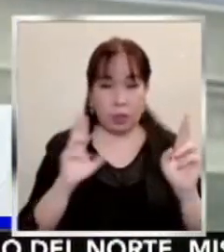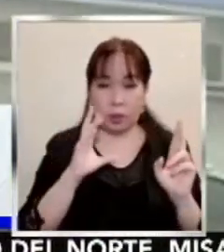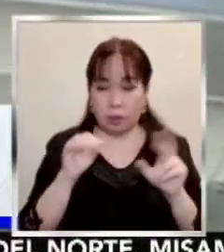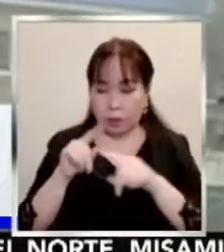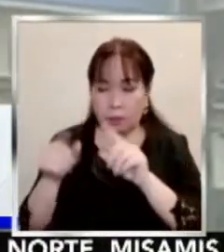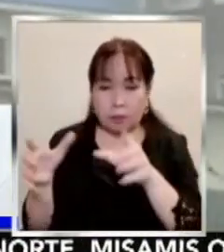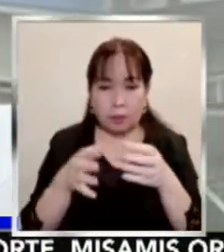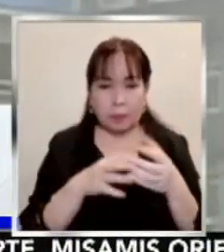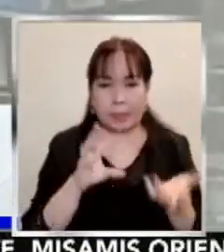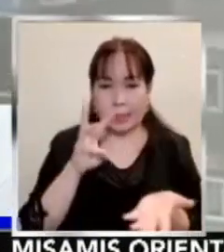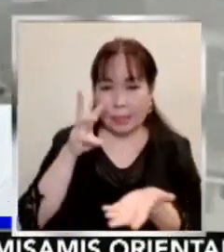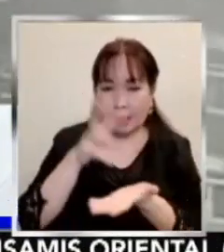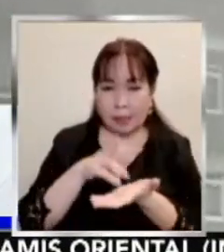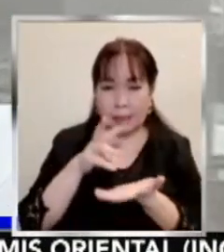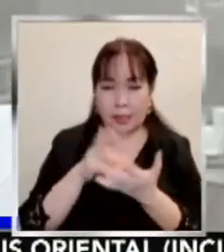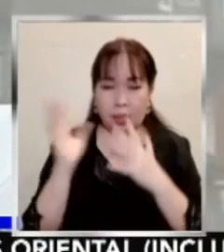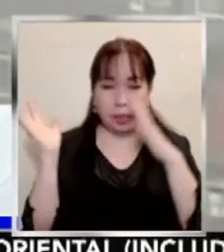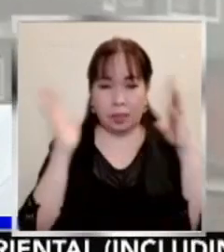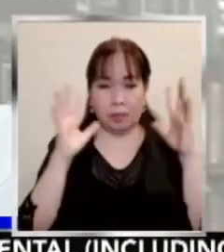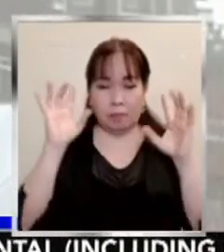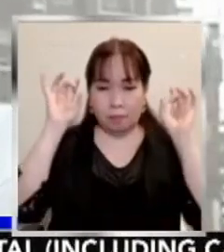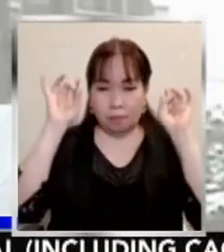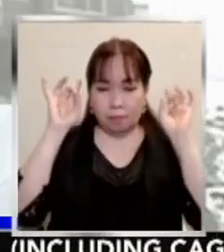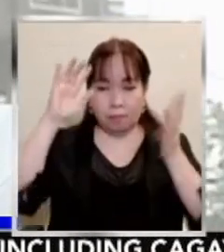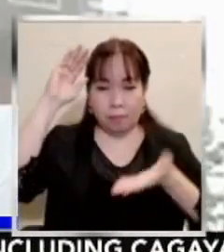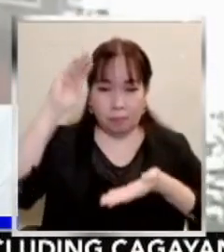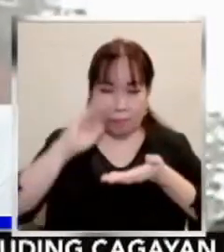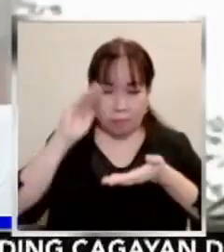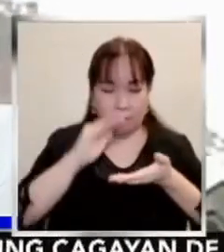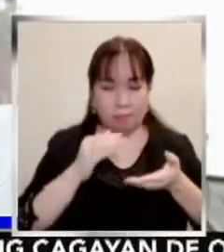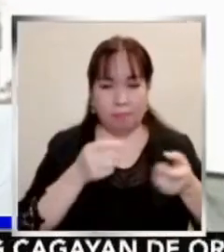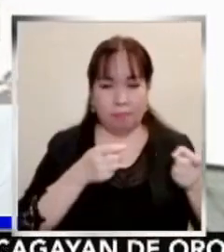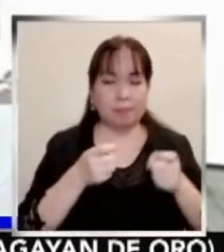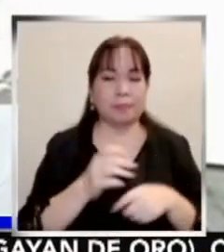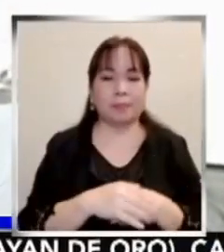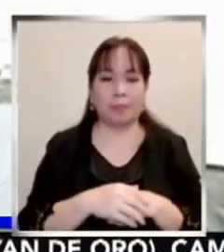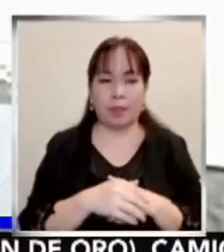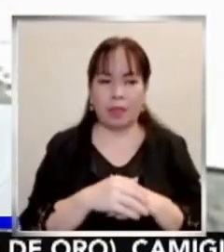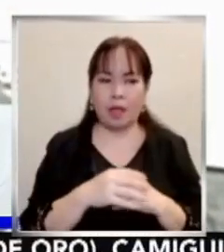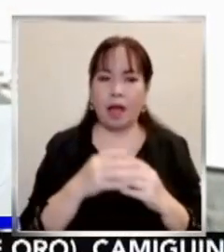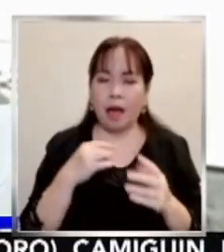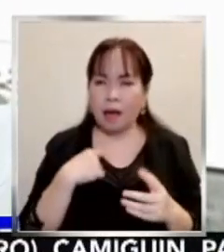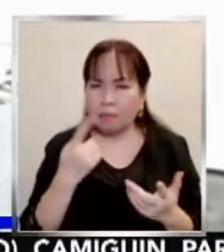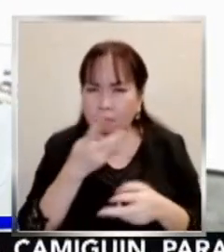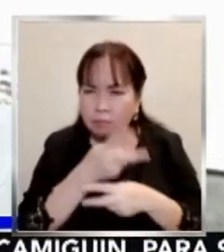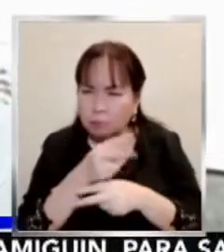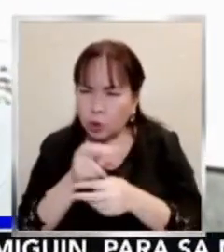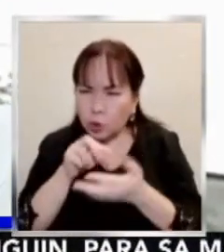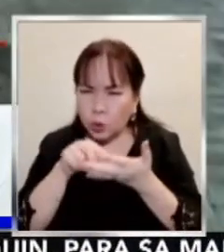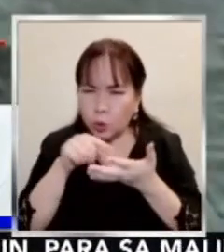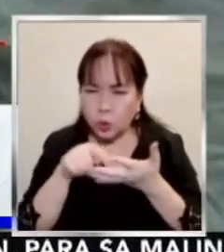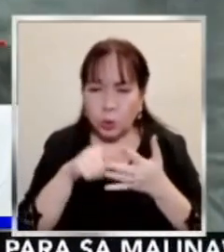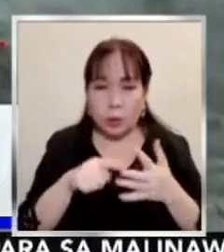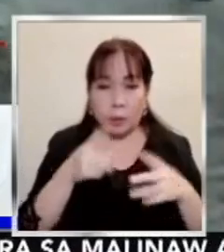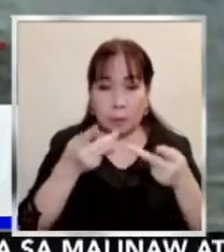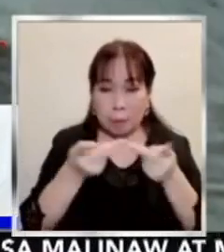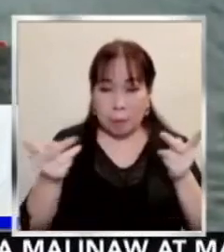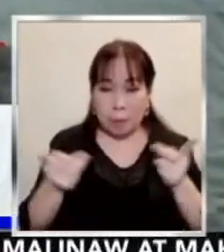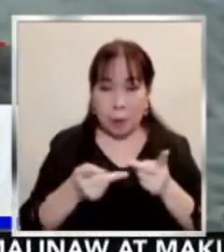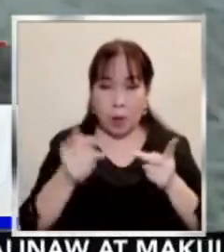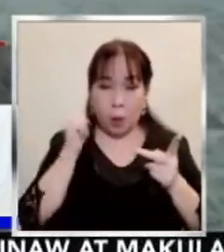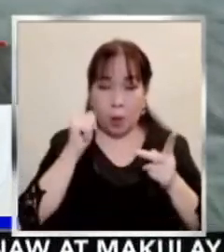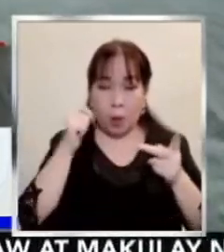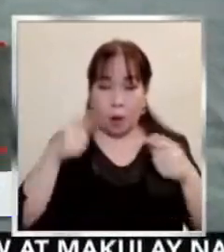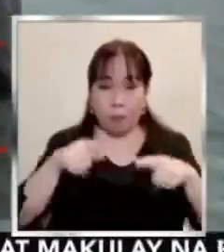Management Council. Maigpit ang kanilang monitoring sa mga flood-prone at landslide-prone areas sa lungsod. Isa